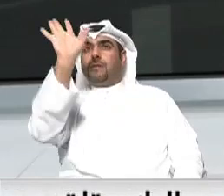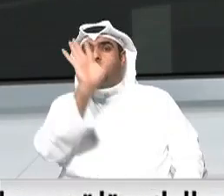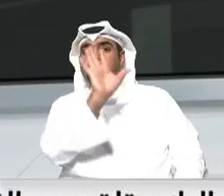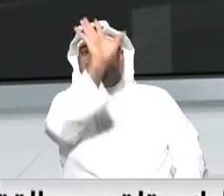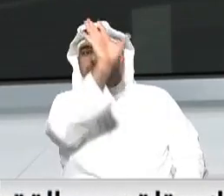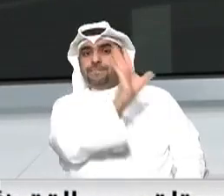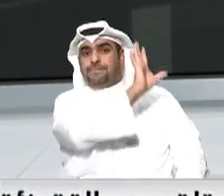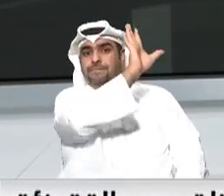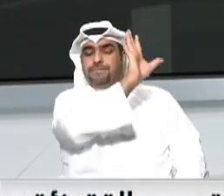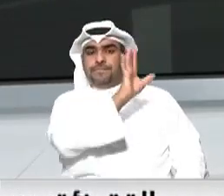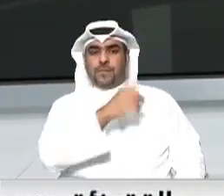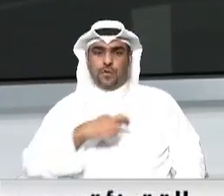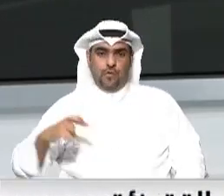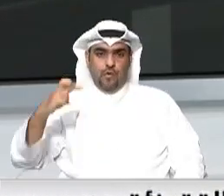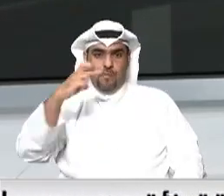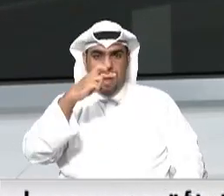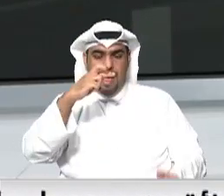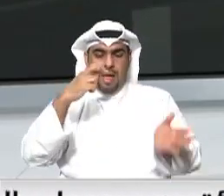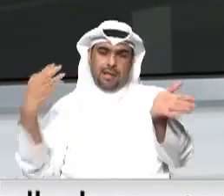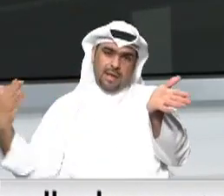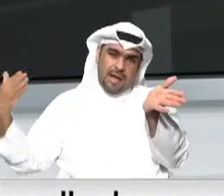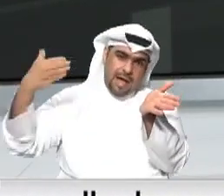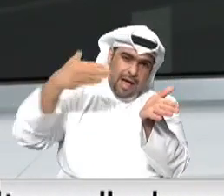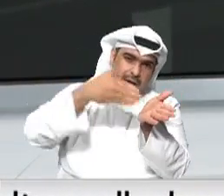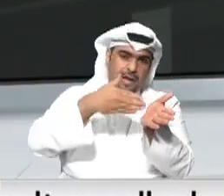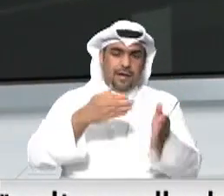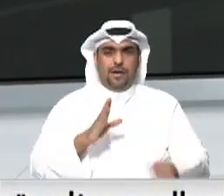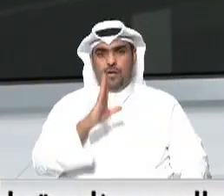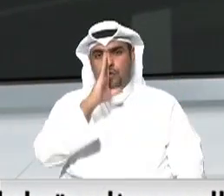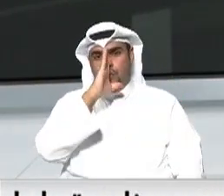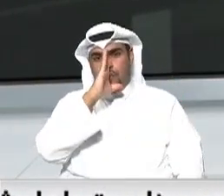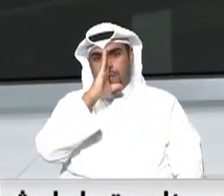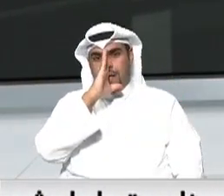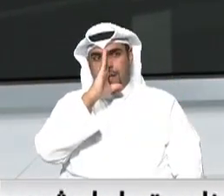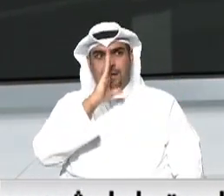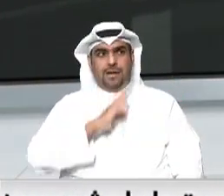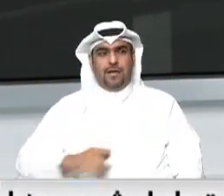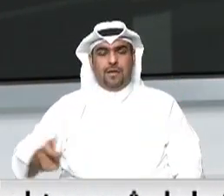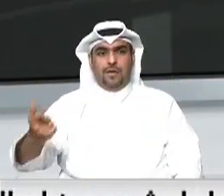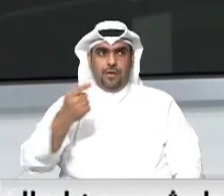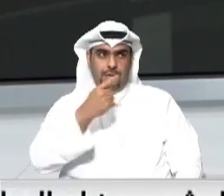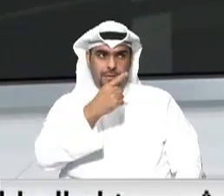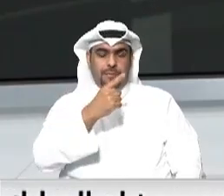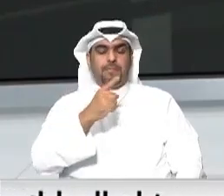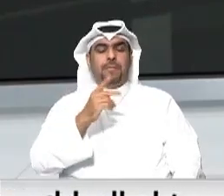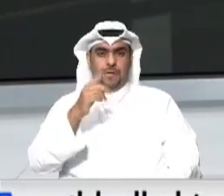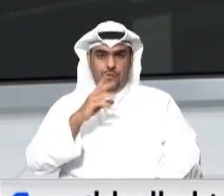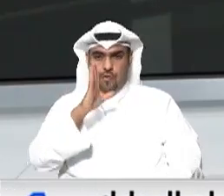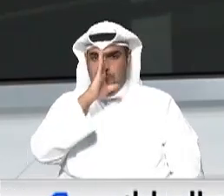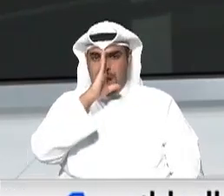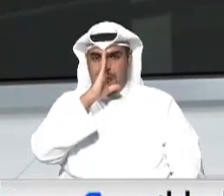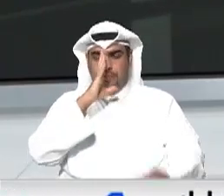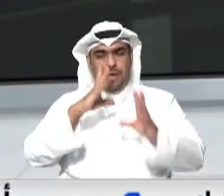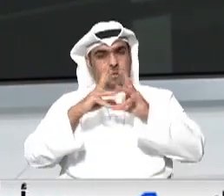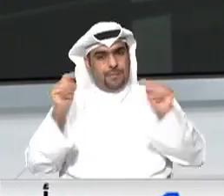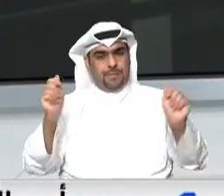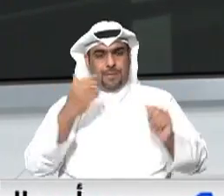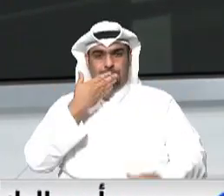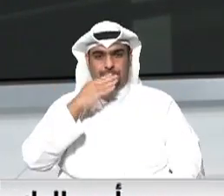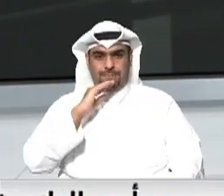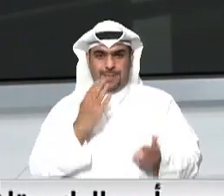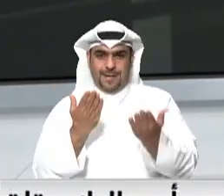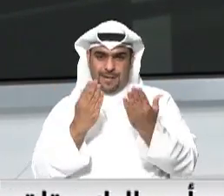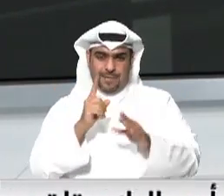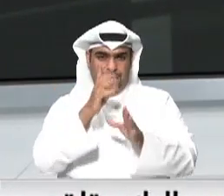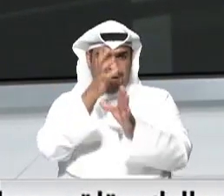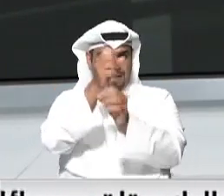تستمر فرص الامطار الى صباح يوم الاثنين ومن ثم تبدا الاجواء بالاستقرار التدريجي اعزائي المشاهدين نشكركم على حسن المتابعه